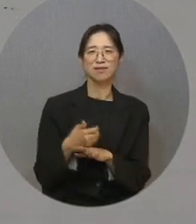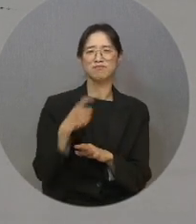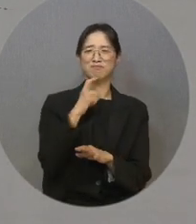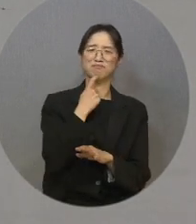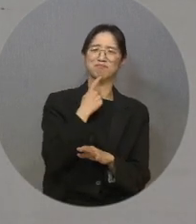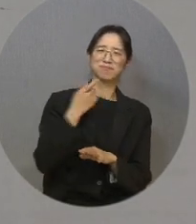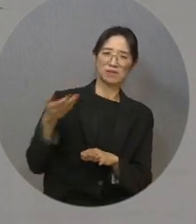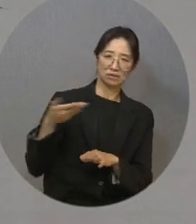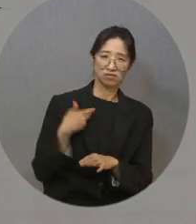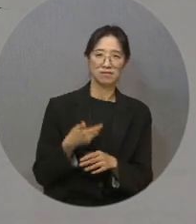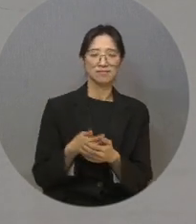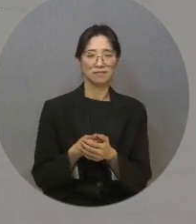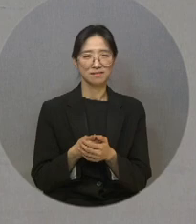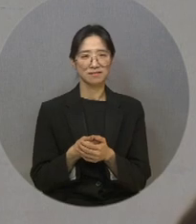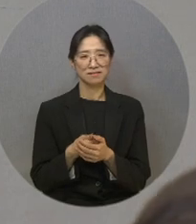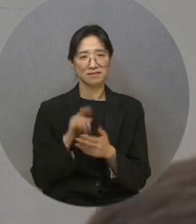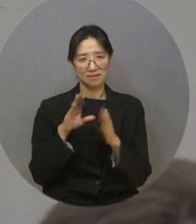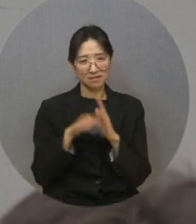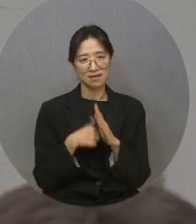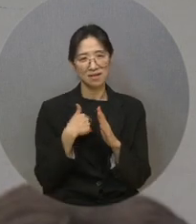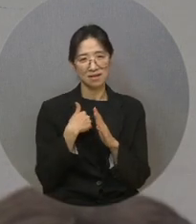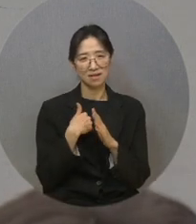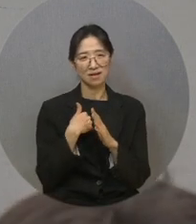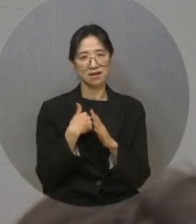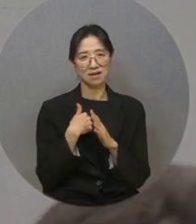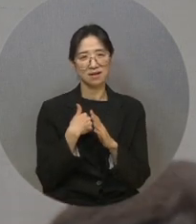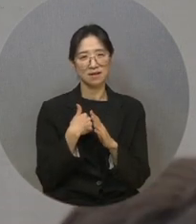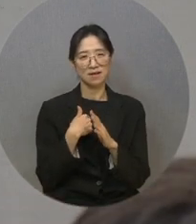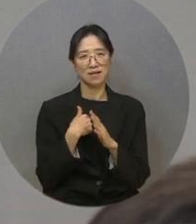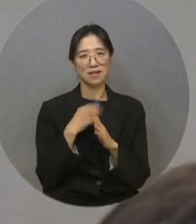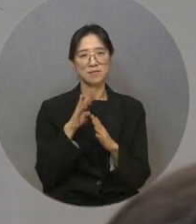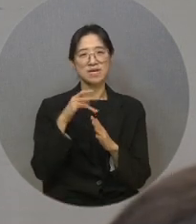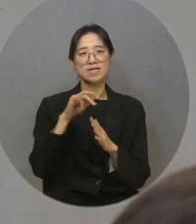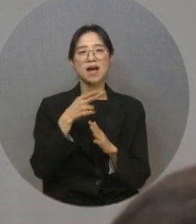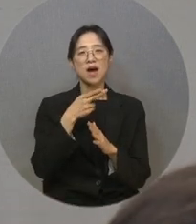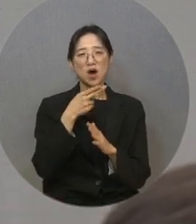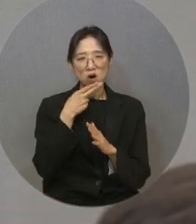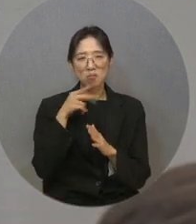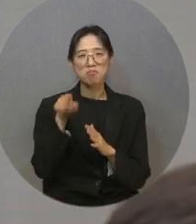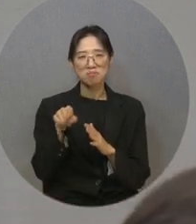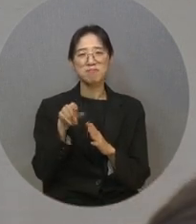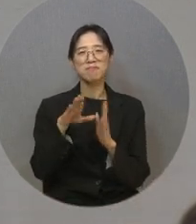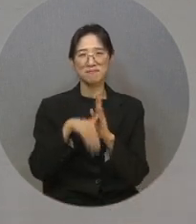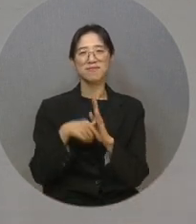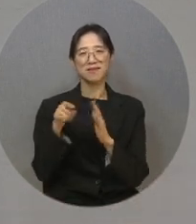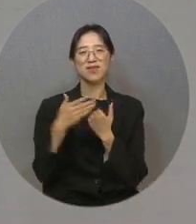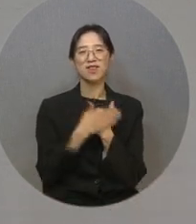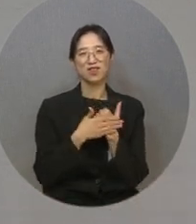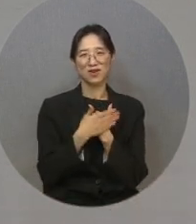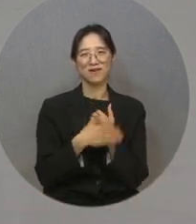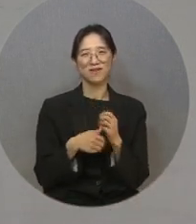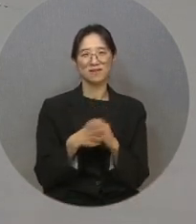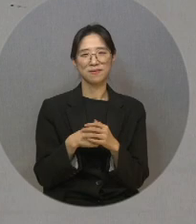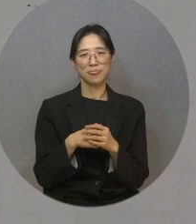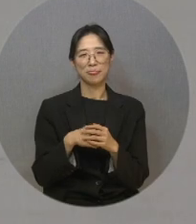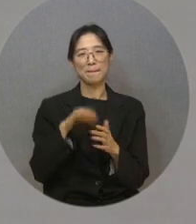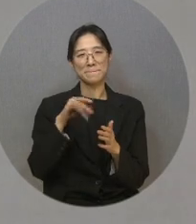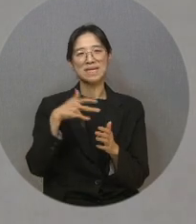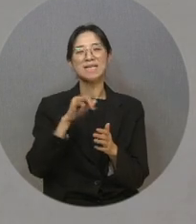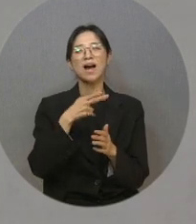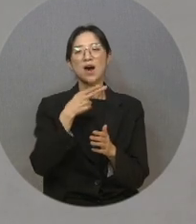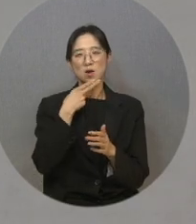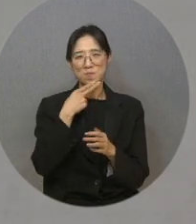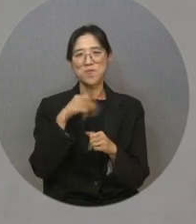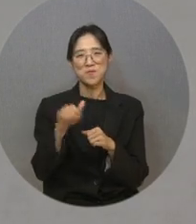주더라고. 그때 내가 미국 비자 없이 들어갔을 때 그거 한번 더 봤어요. 비자 없이 아무 미국을 왔다 갔다 많이 했을